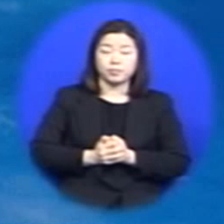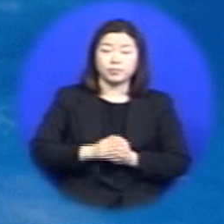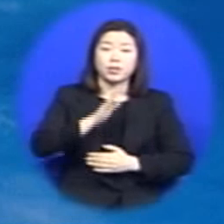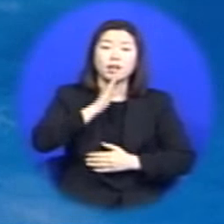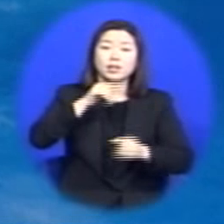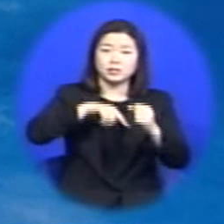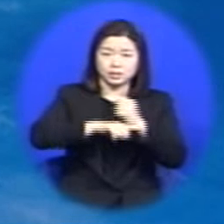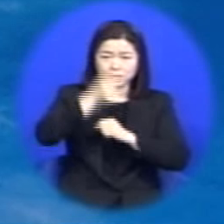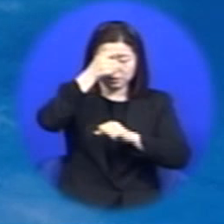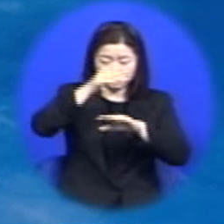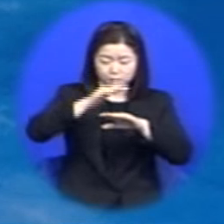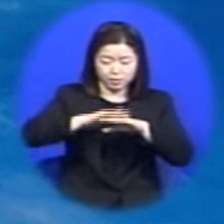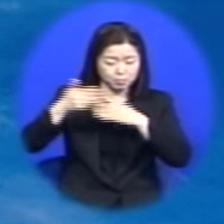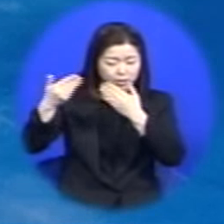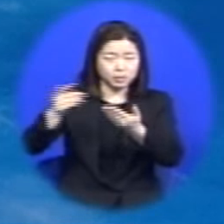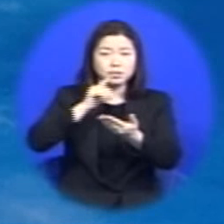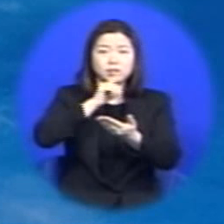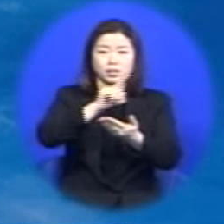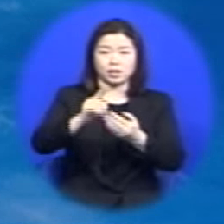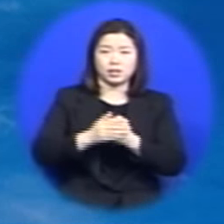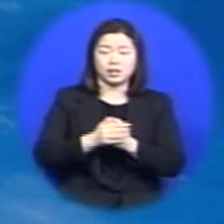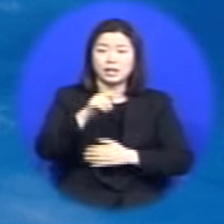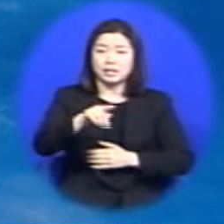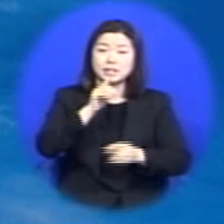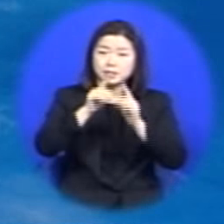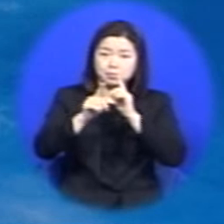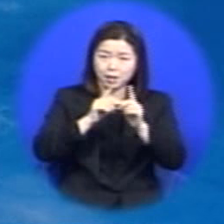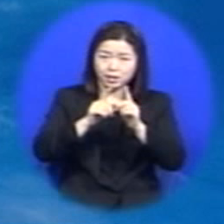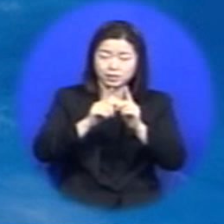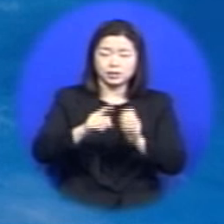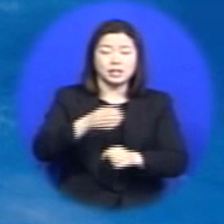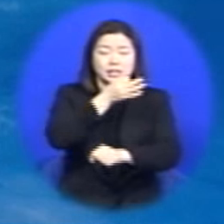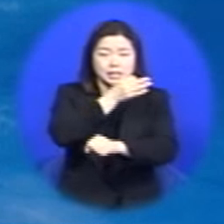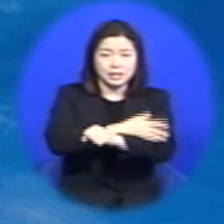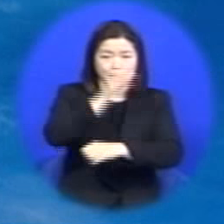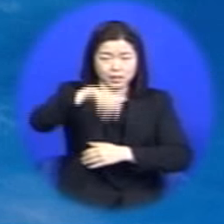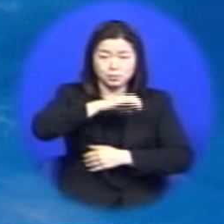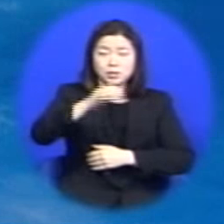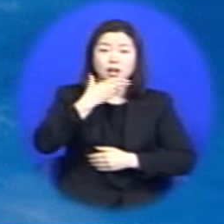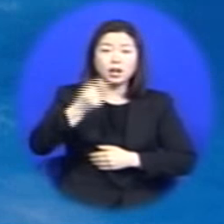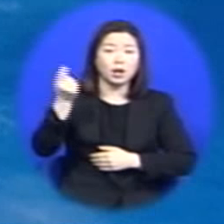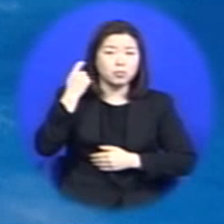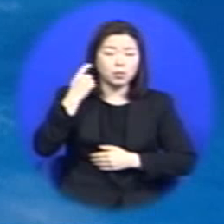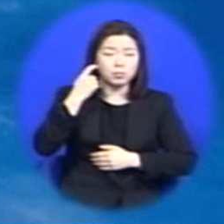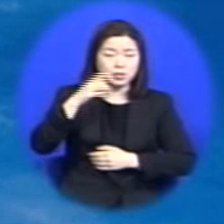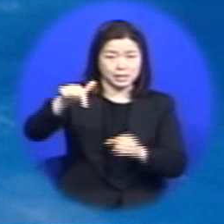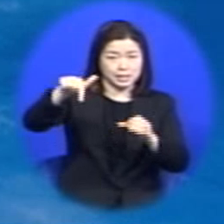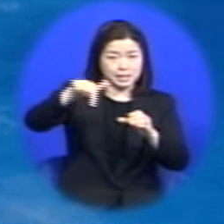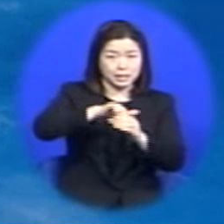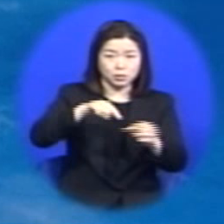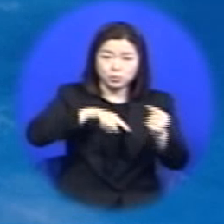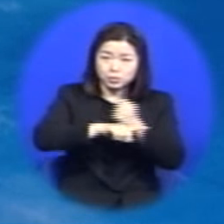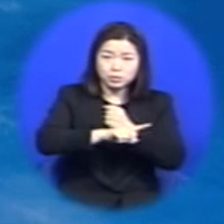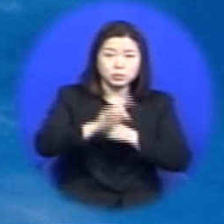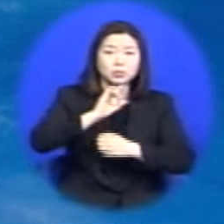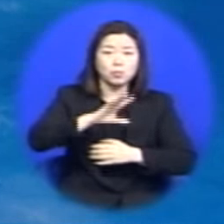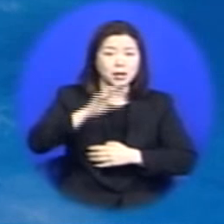진리로 예배하라. 그 말은 단순히 십자가의 복음을 교리로 이해하라는 게 아닙니다.